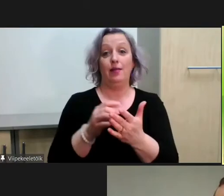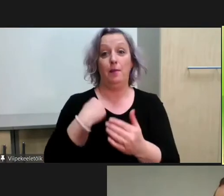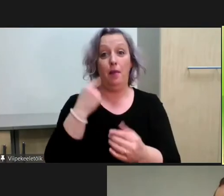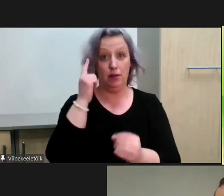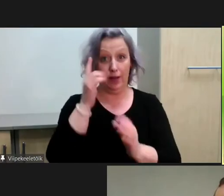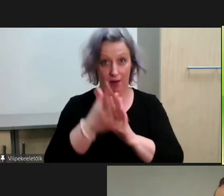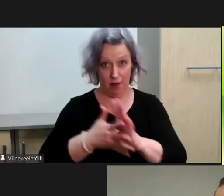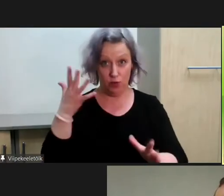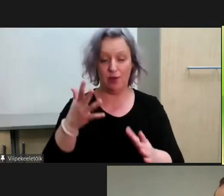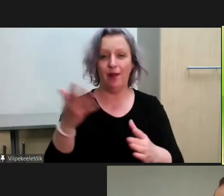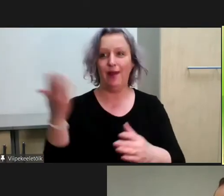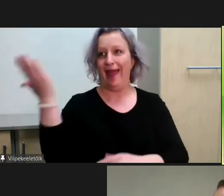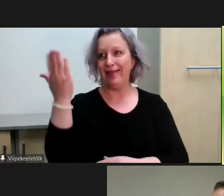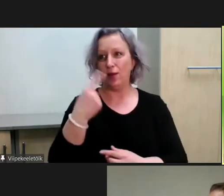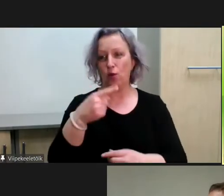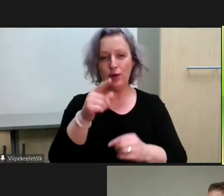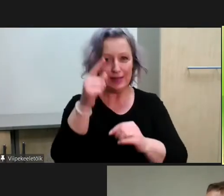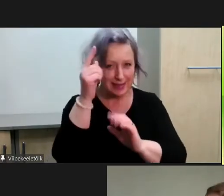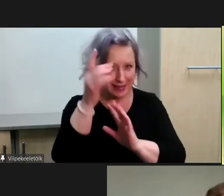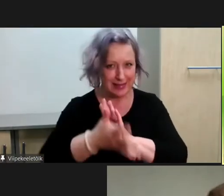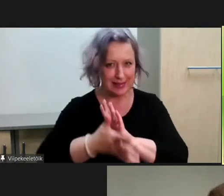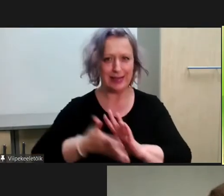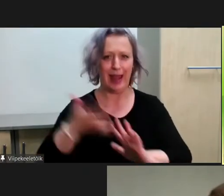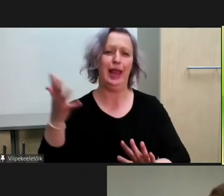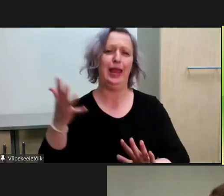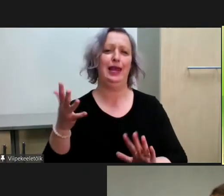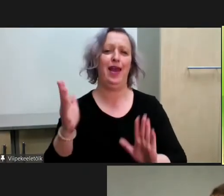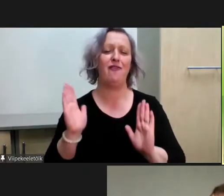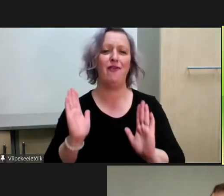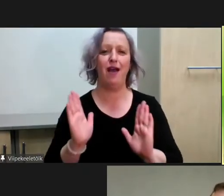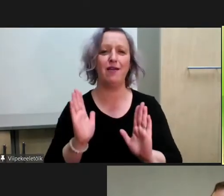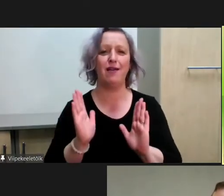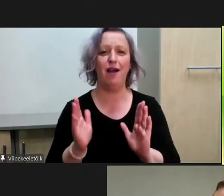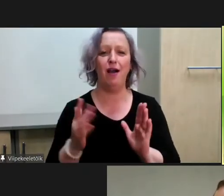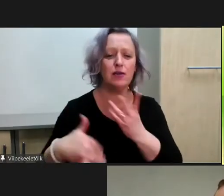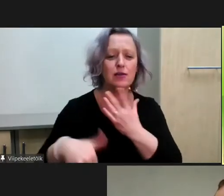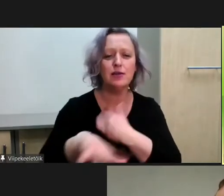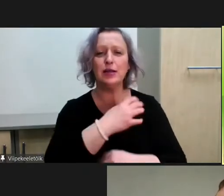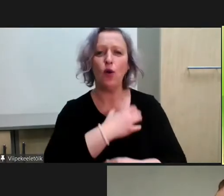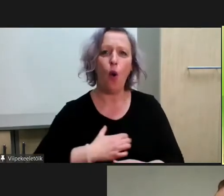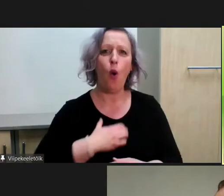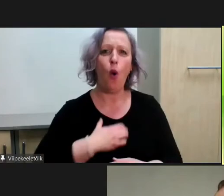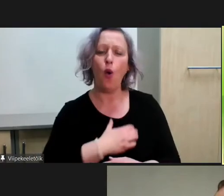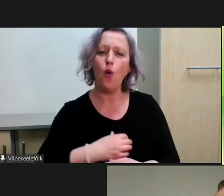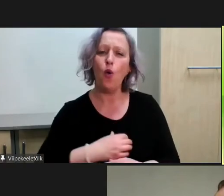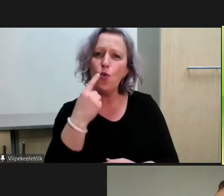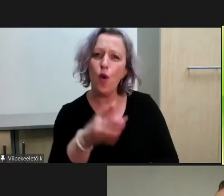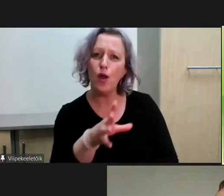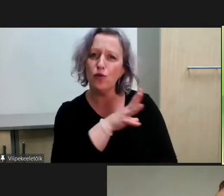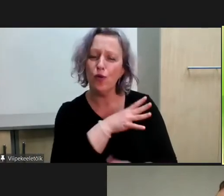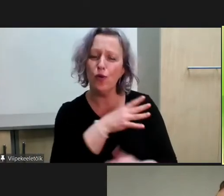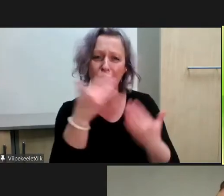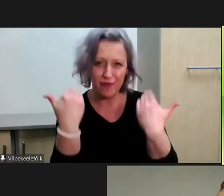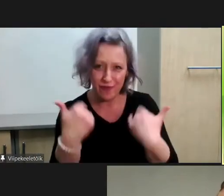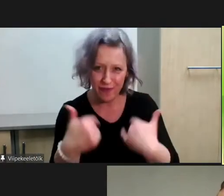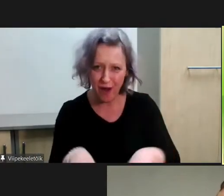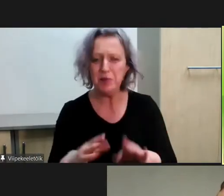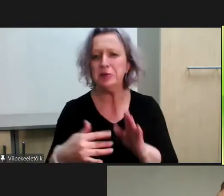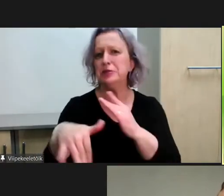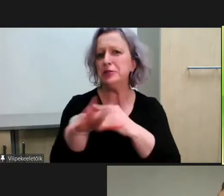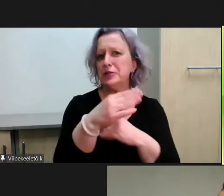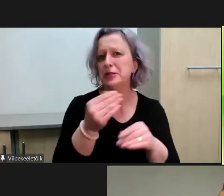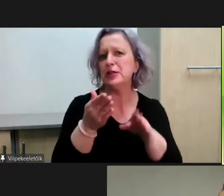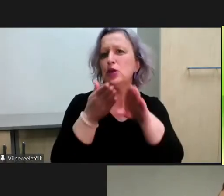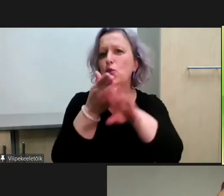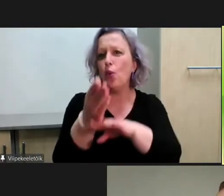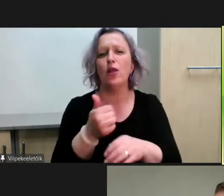oli väga selge. Väga selge, kõik oluline oli öeldud ja kõik viited, kust edasi infot otsida või juurde